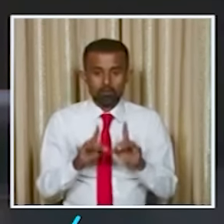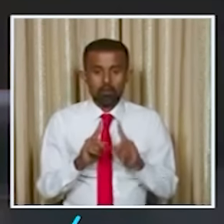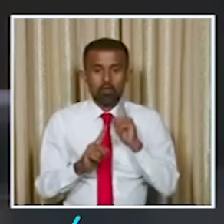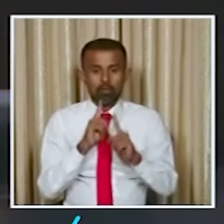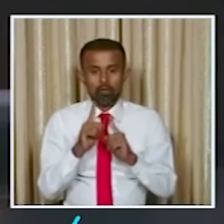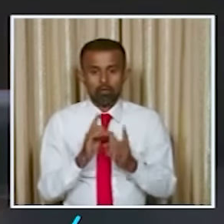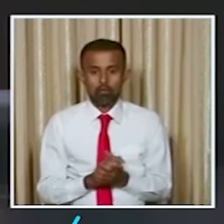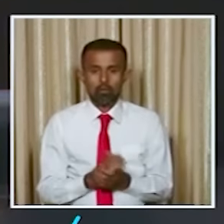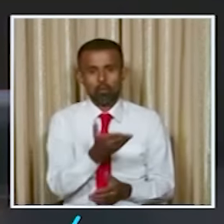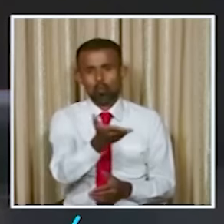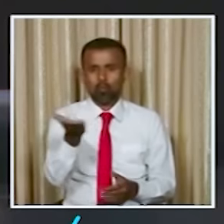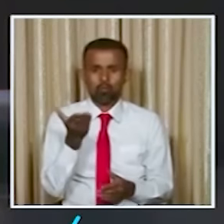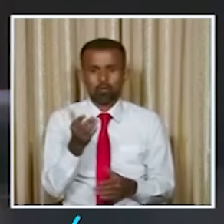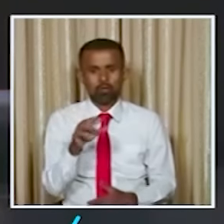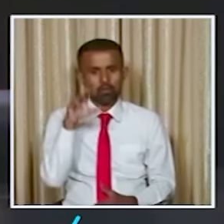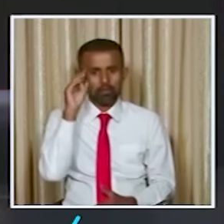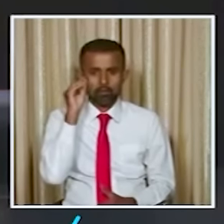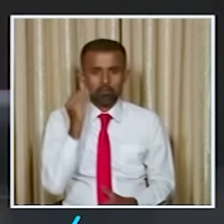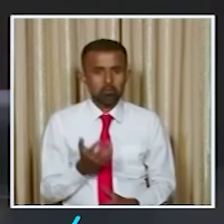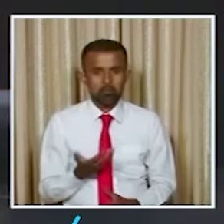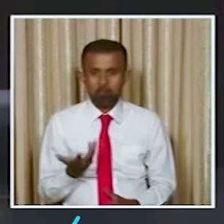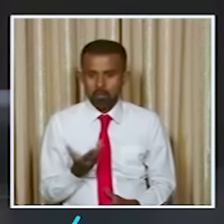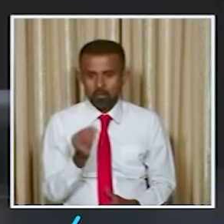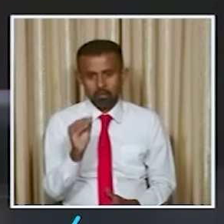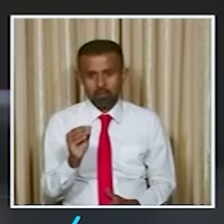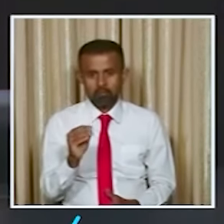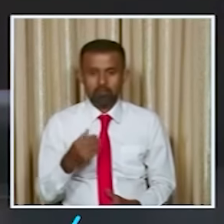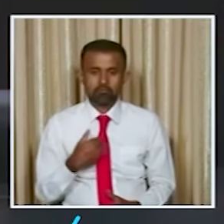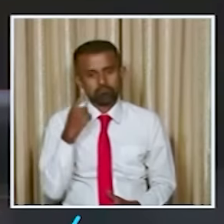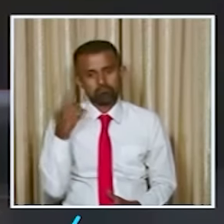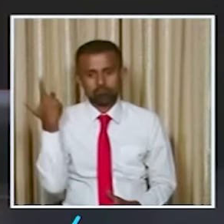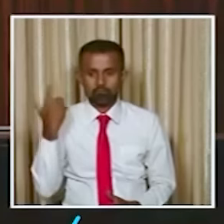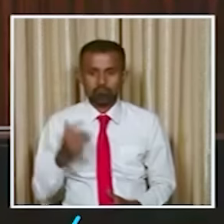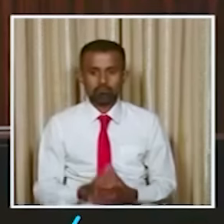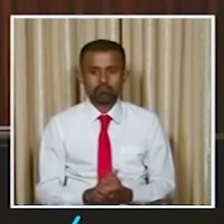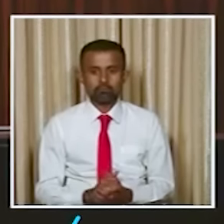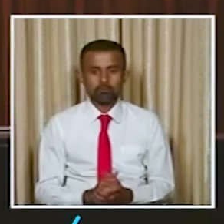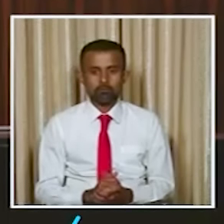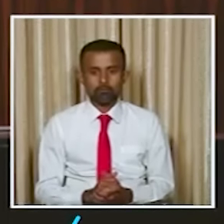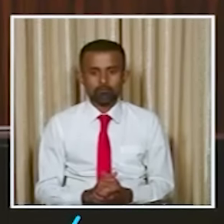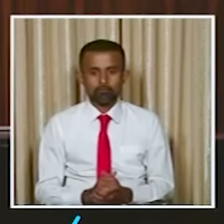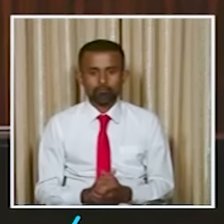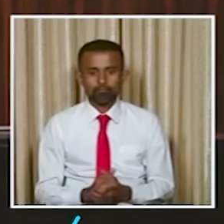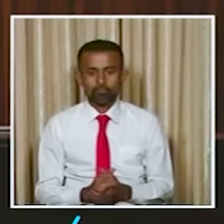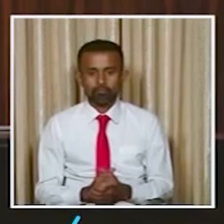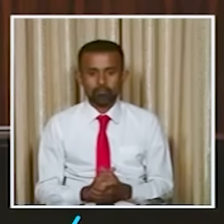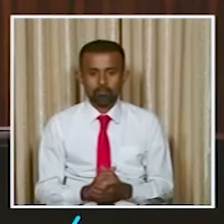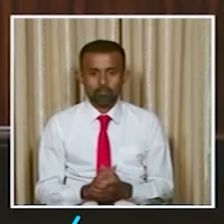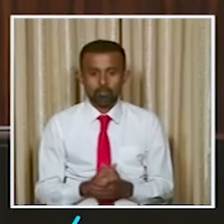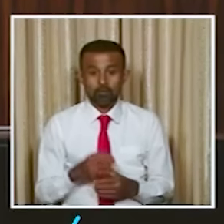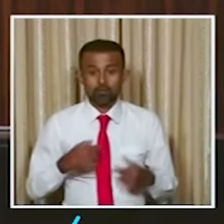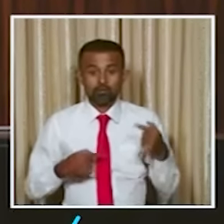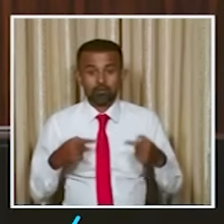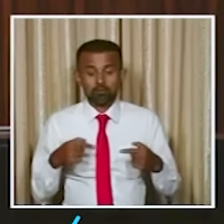කතාවක්. ඔබතුමාන්ලාට ඒක තේරුම් ගන්න බැරි නම් ඒකට කරන්න දෙයක් නෑ. ගරු ඇමතුමිය කාලේ ප්‍රශ්නයක් තියෙනවා. මෙතන